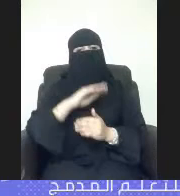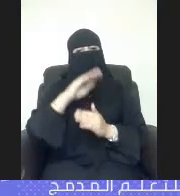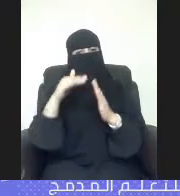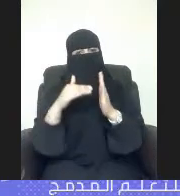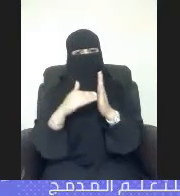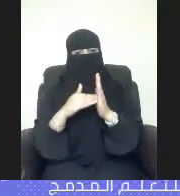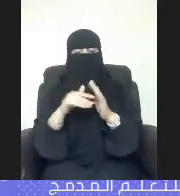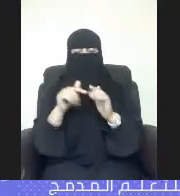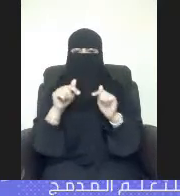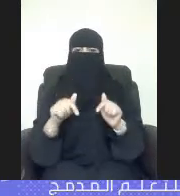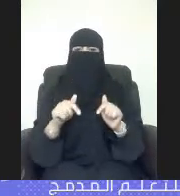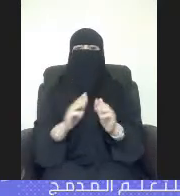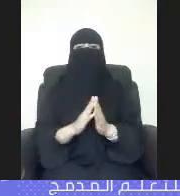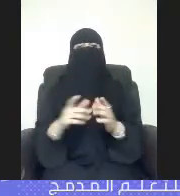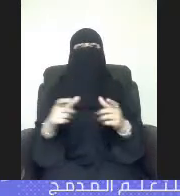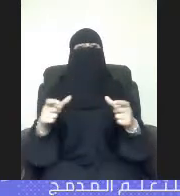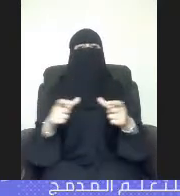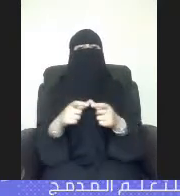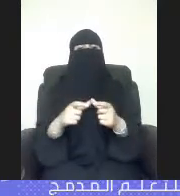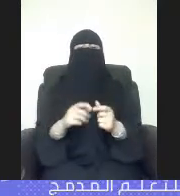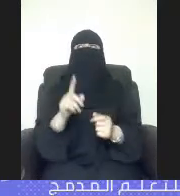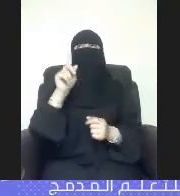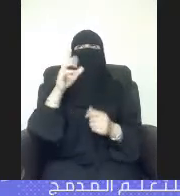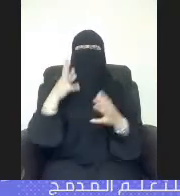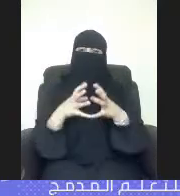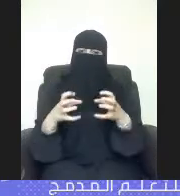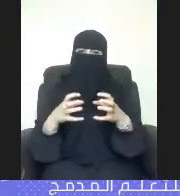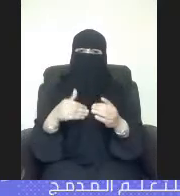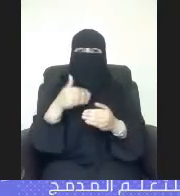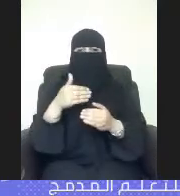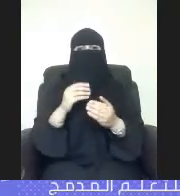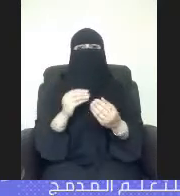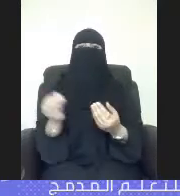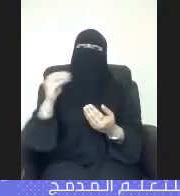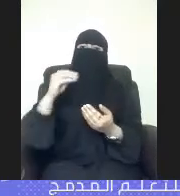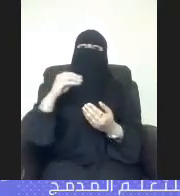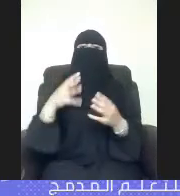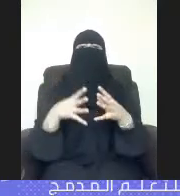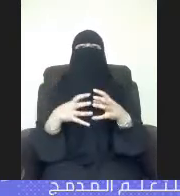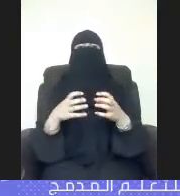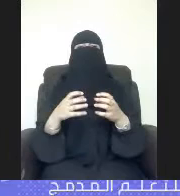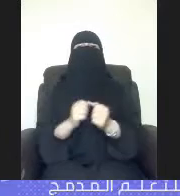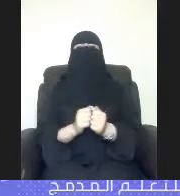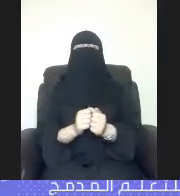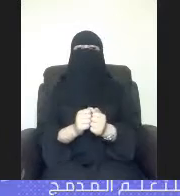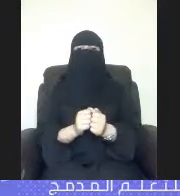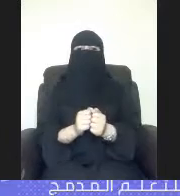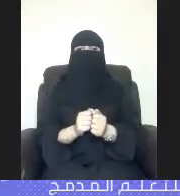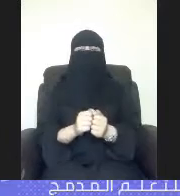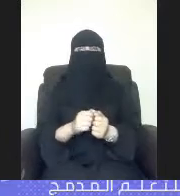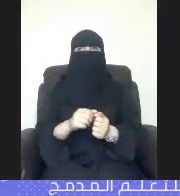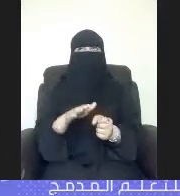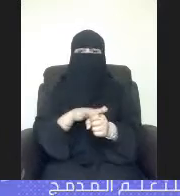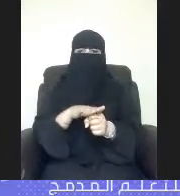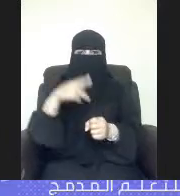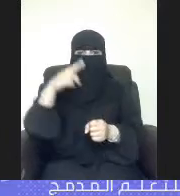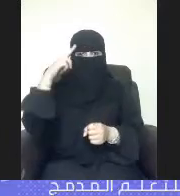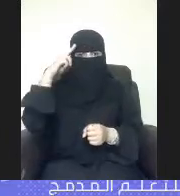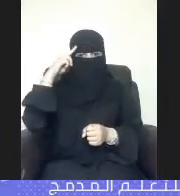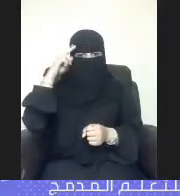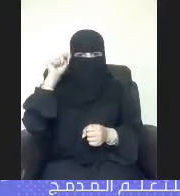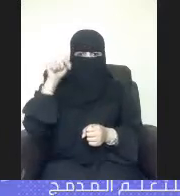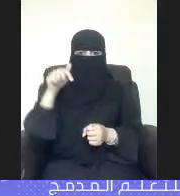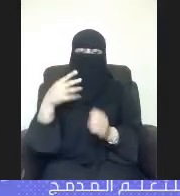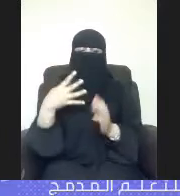المكاسب الاستراتيجية التي حصلت عليها الجامعات السعودية وبالتالي هذا الوطن الغالي في أن